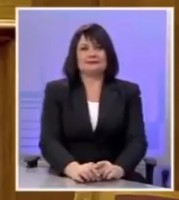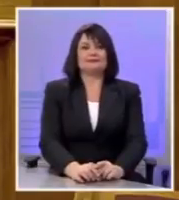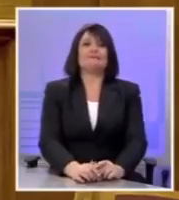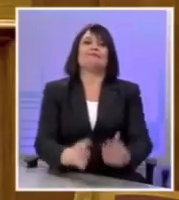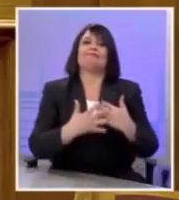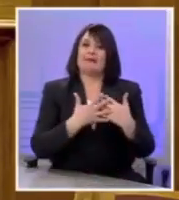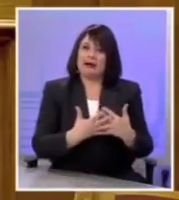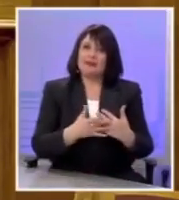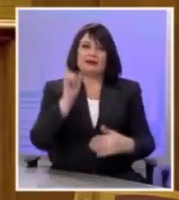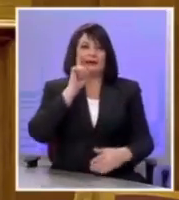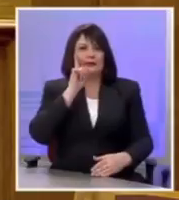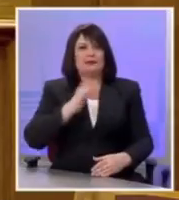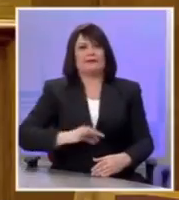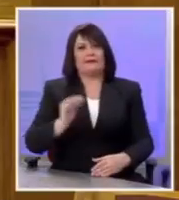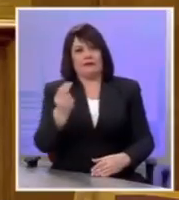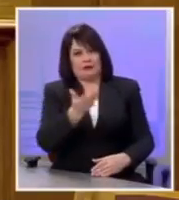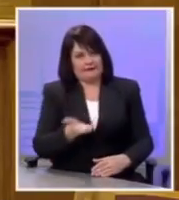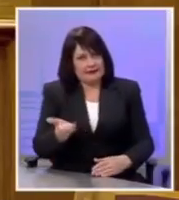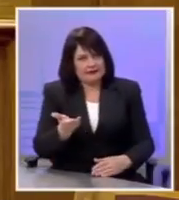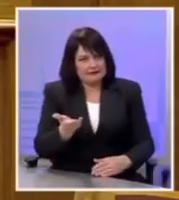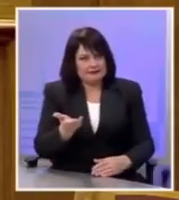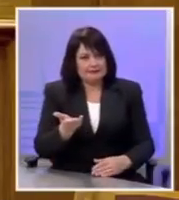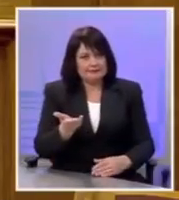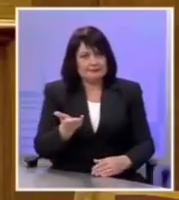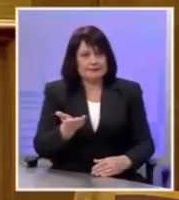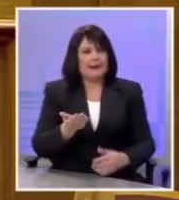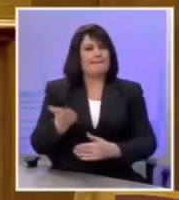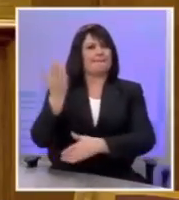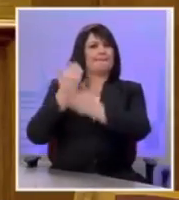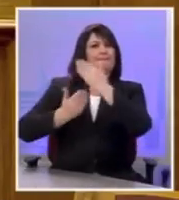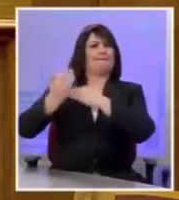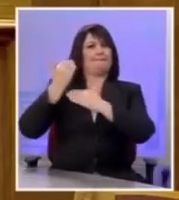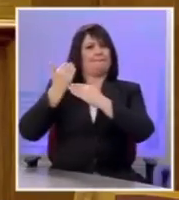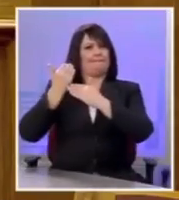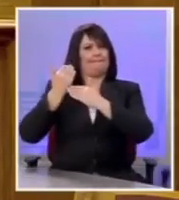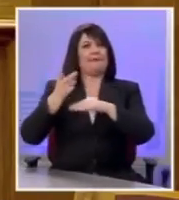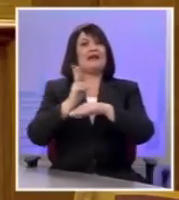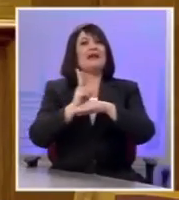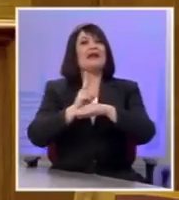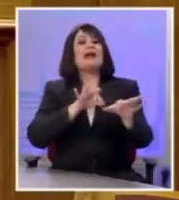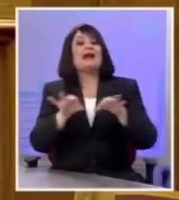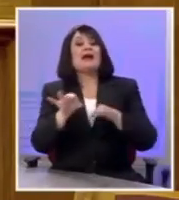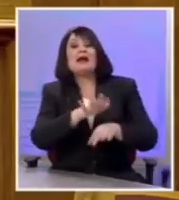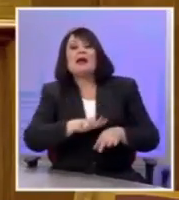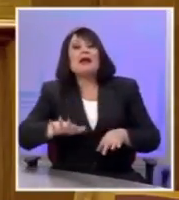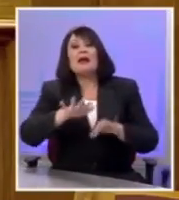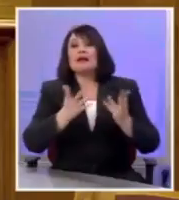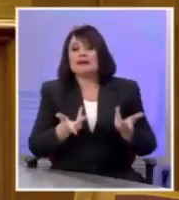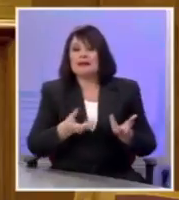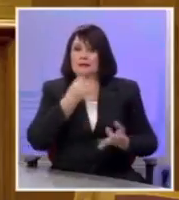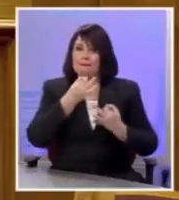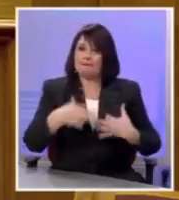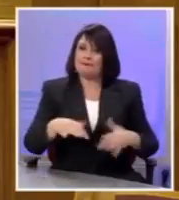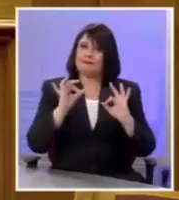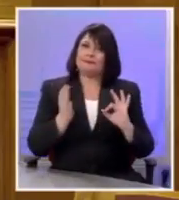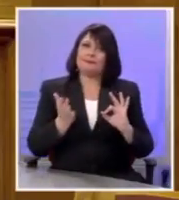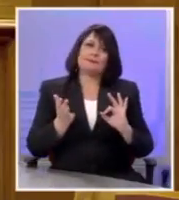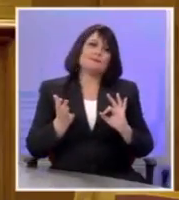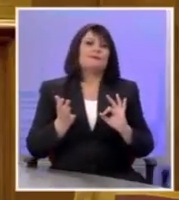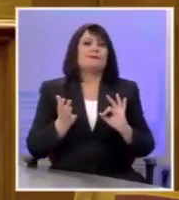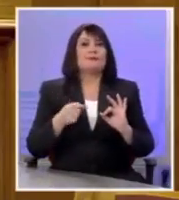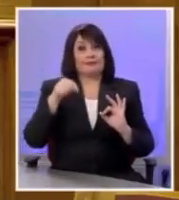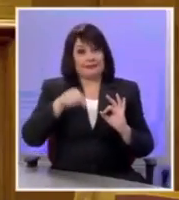συνάδελφοι και συνάδελφισσες, πάμε πίσω στον οδικό χάρτη. Είπαμε από την αρχή για